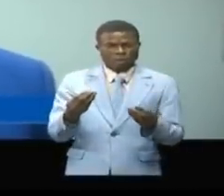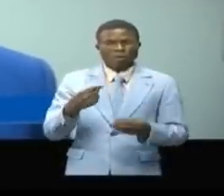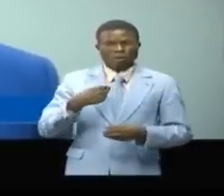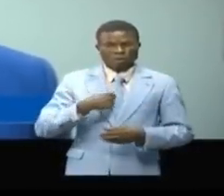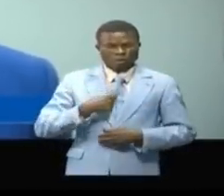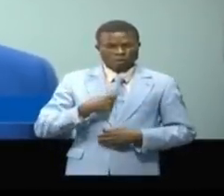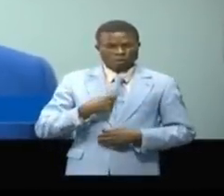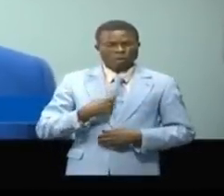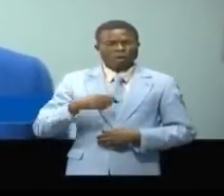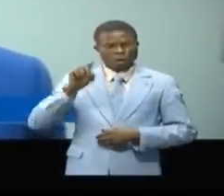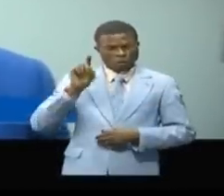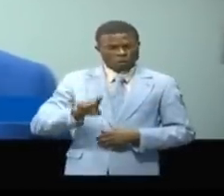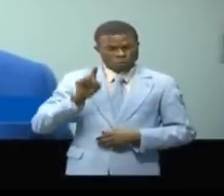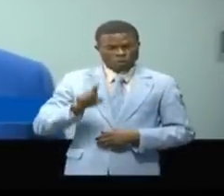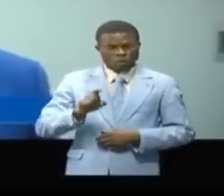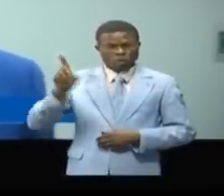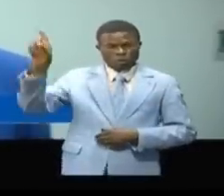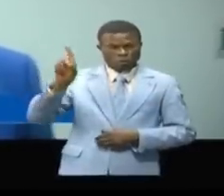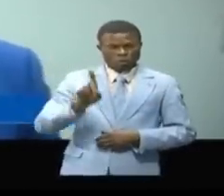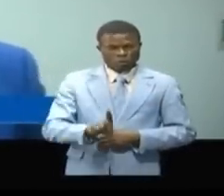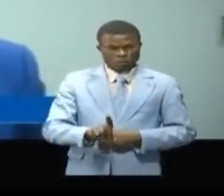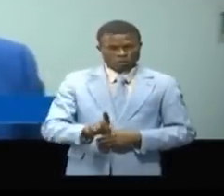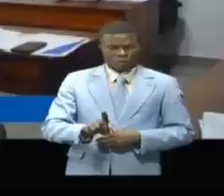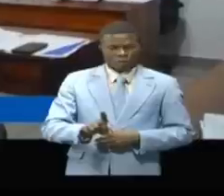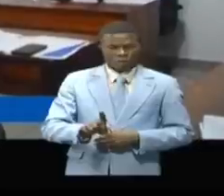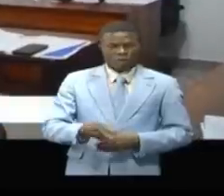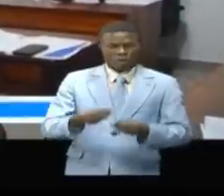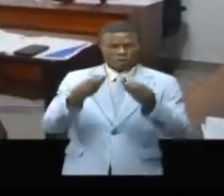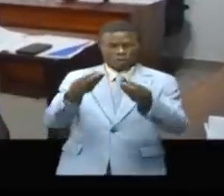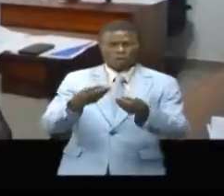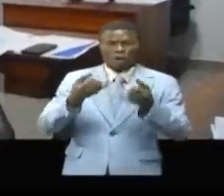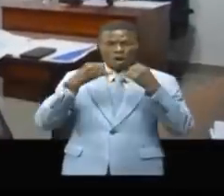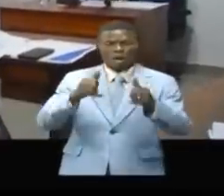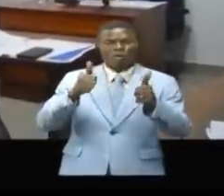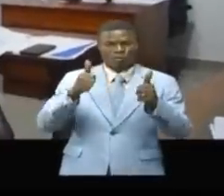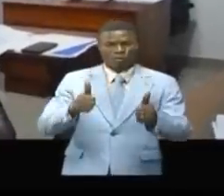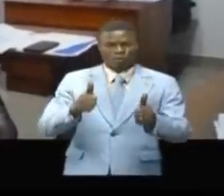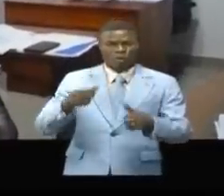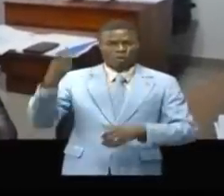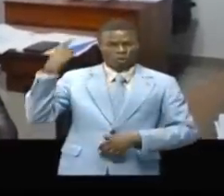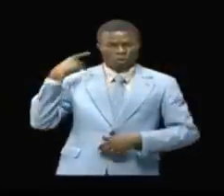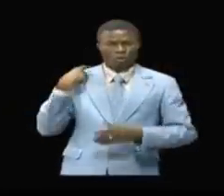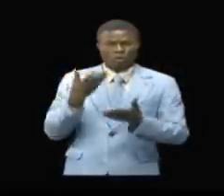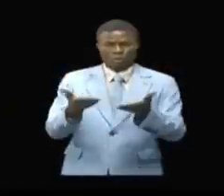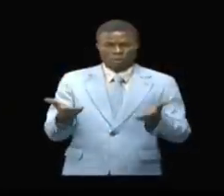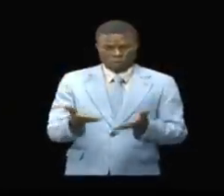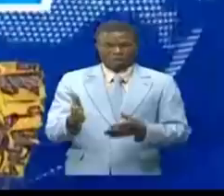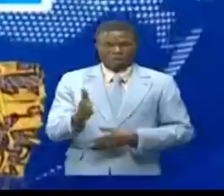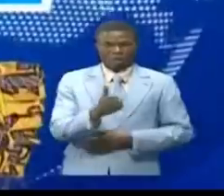le devoir à moi de venir donner la bonne information aux honorables députés.